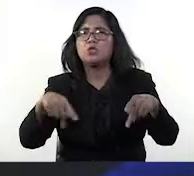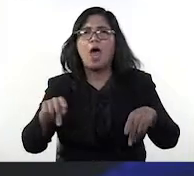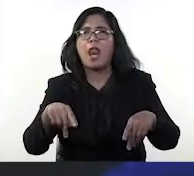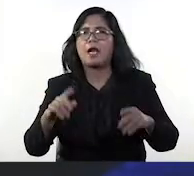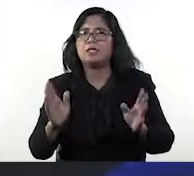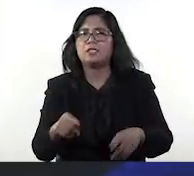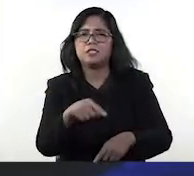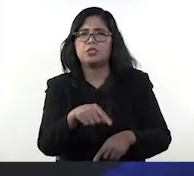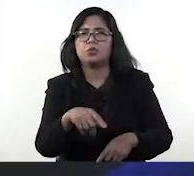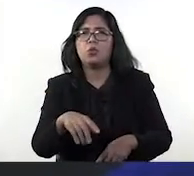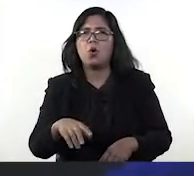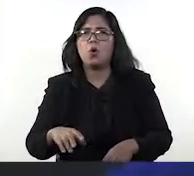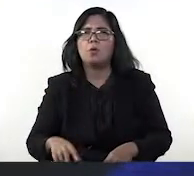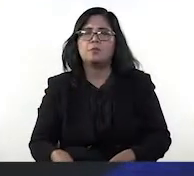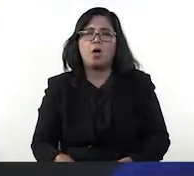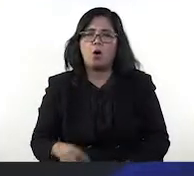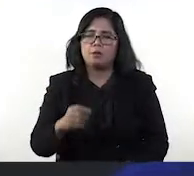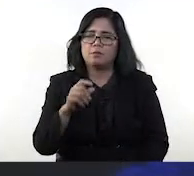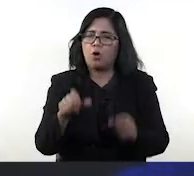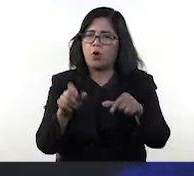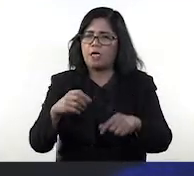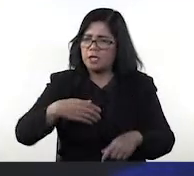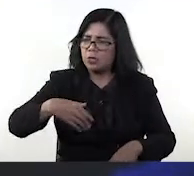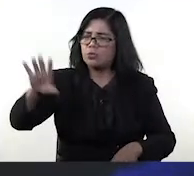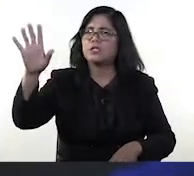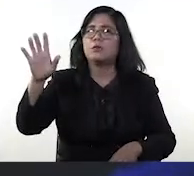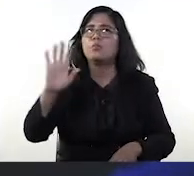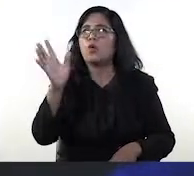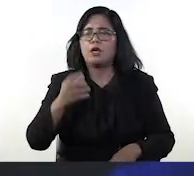Hai bukan orangnya dia maki-maki dia usir